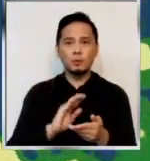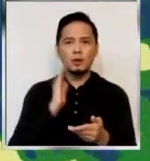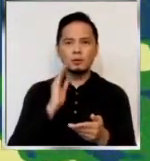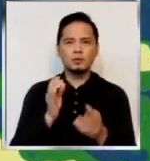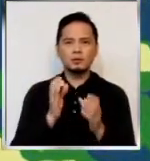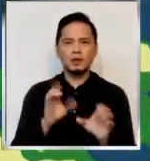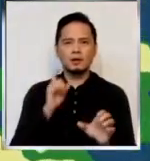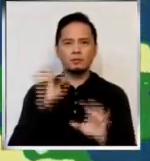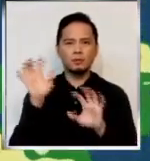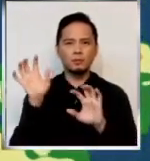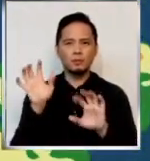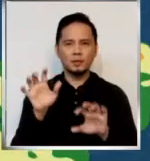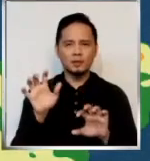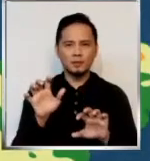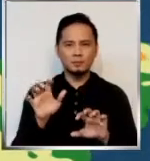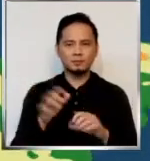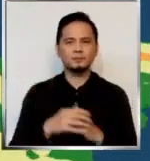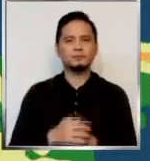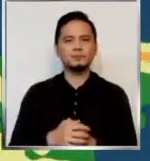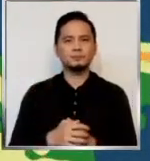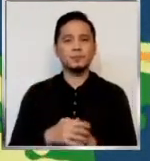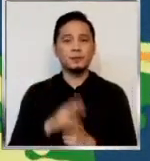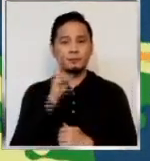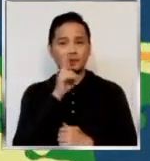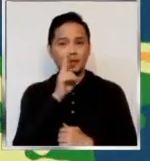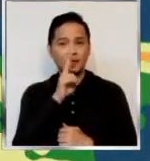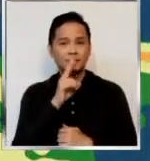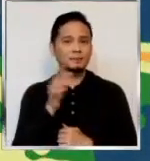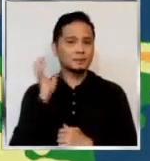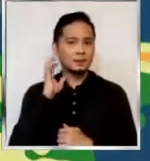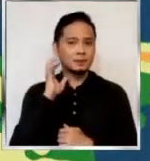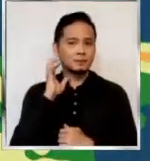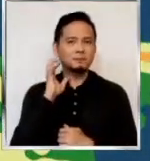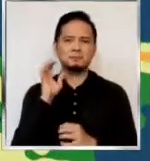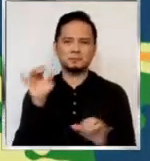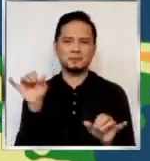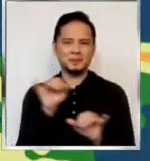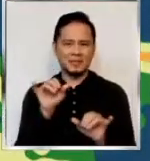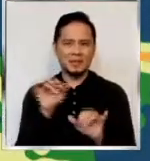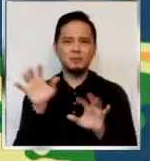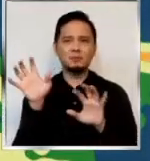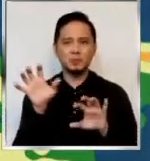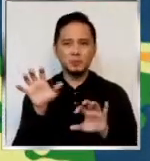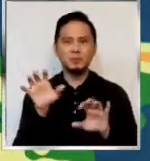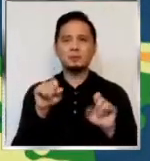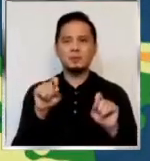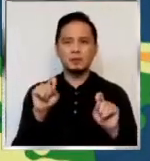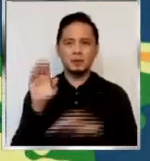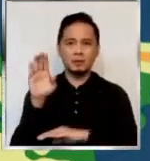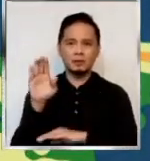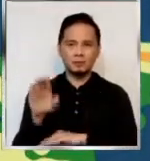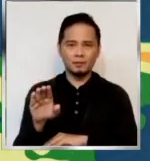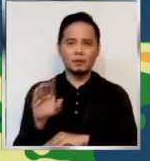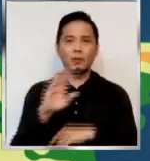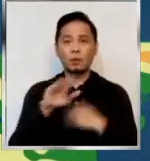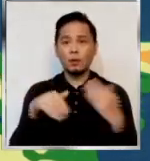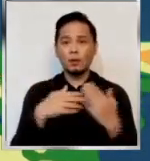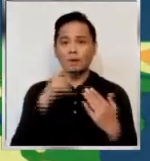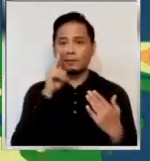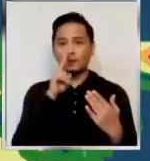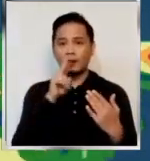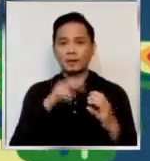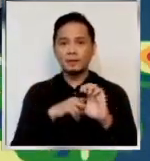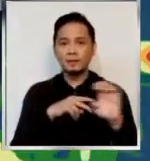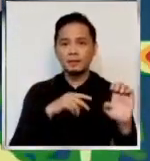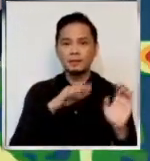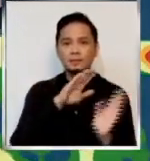sa Visayas at Mindanao, may ulan na rin pagdating ng Sabado ng hapon, halos buong Visayas, Eastern, Central at